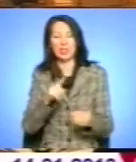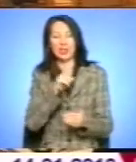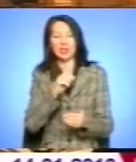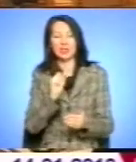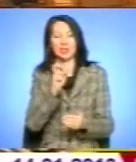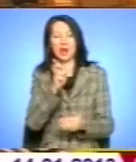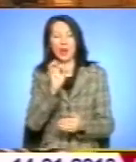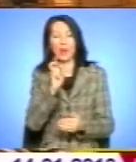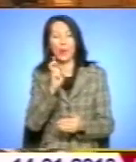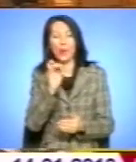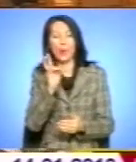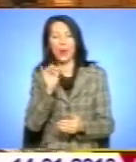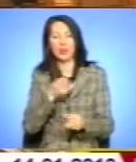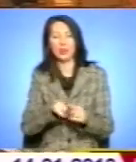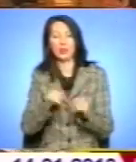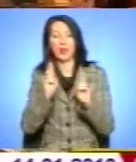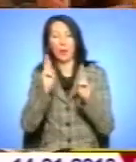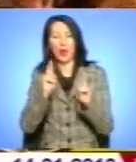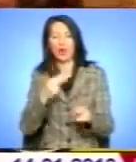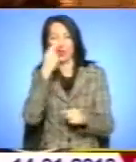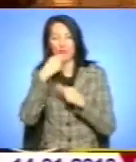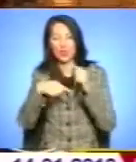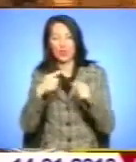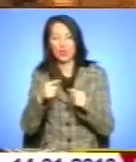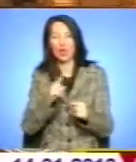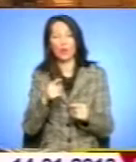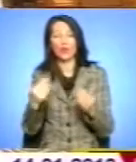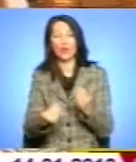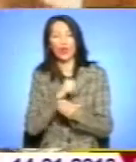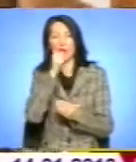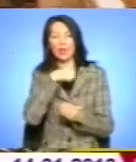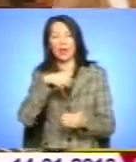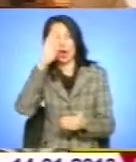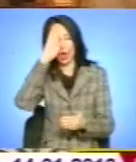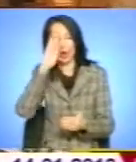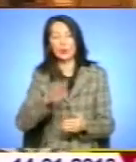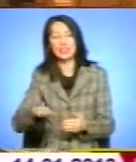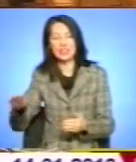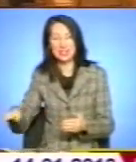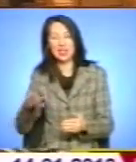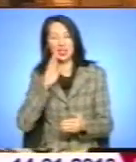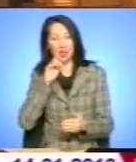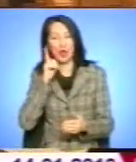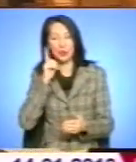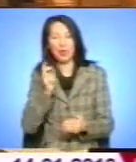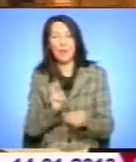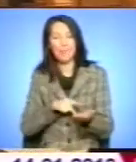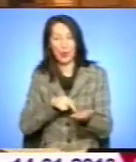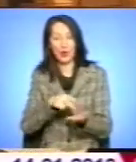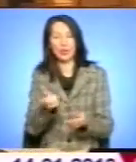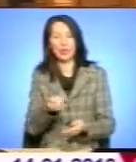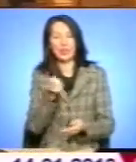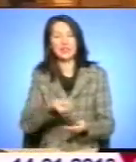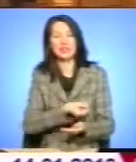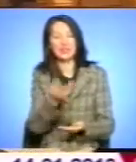Новий рік там чоловіки, хлопці, чи молоді діти, чи малі діти, чи юнаки приходили, засівали та